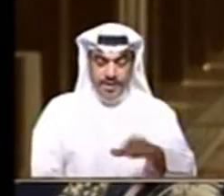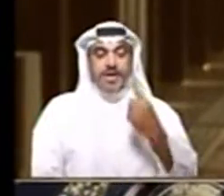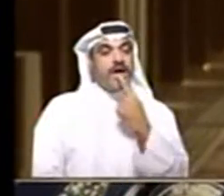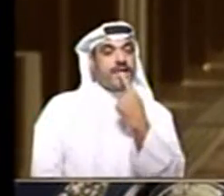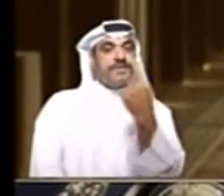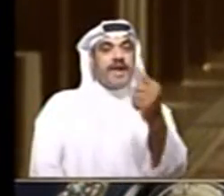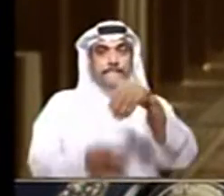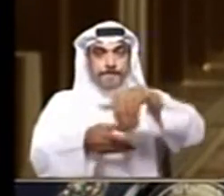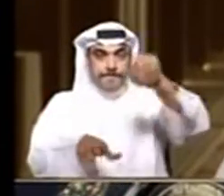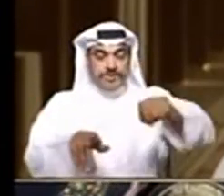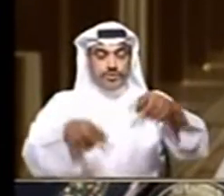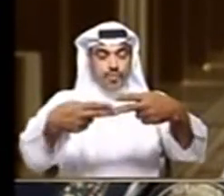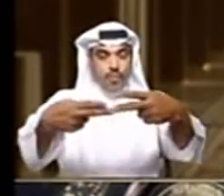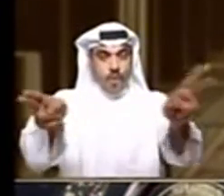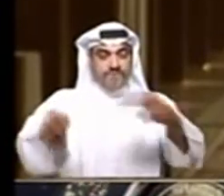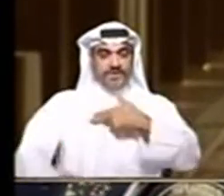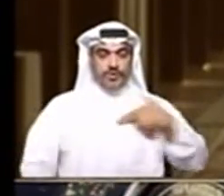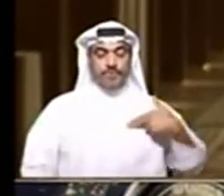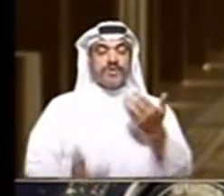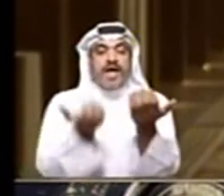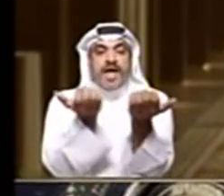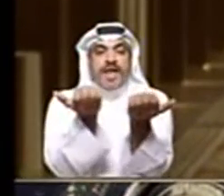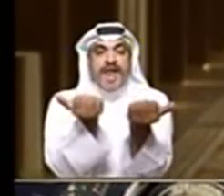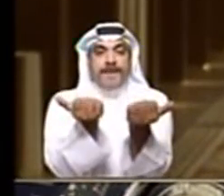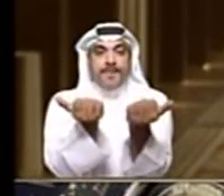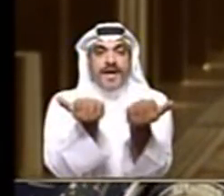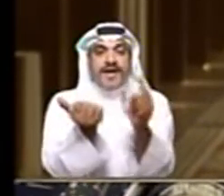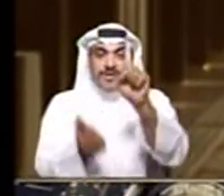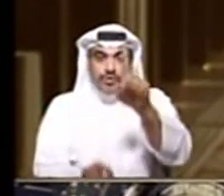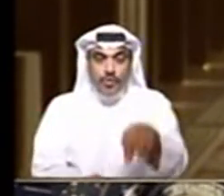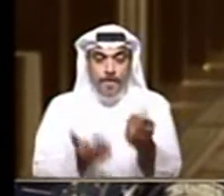المجلس وموافقة الحكومة. يوم الأربعاء ننتهي من